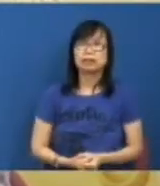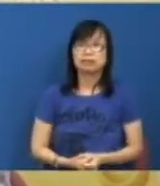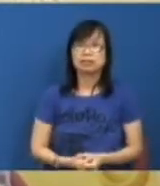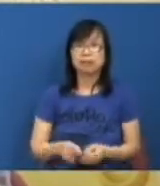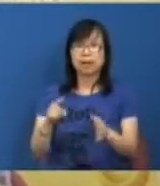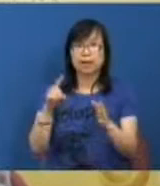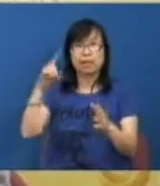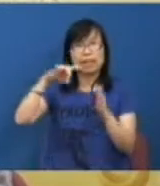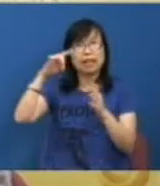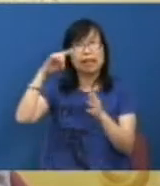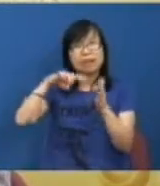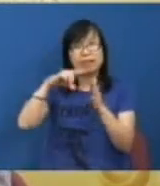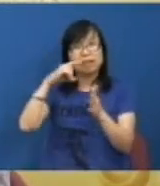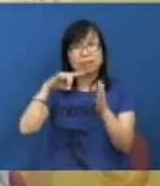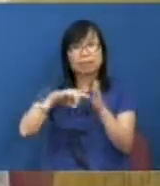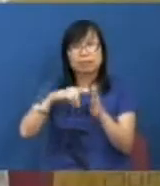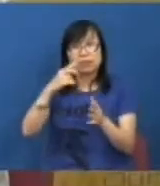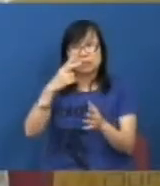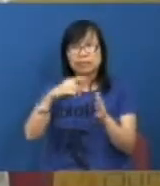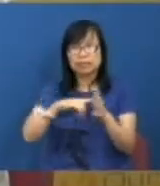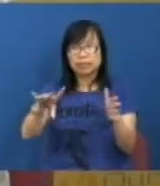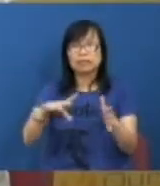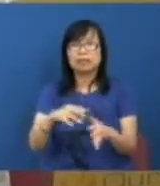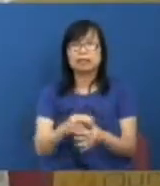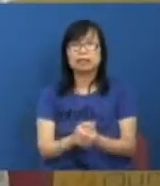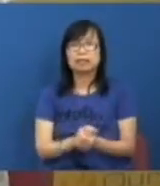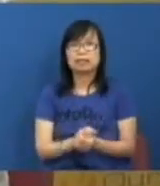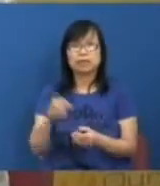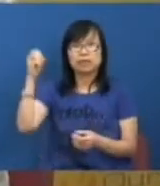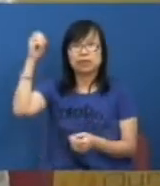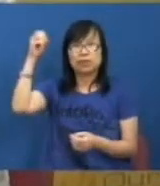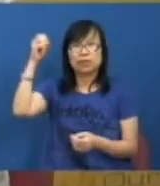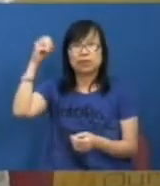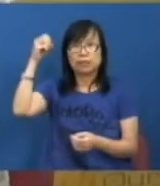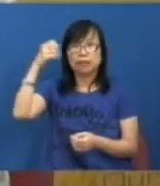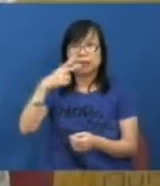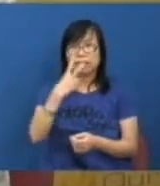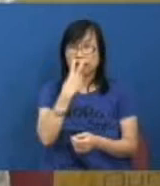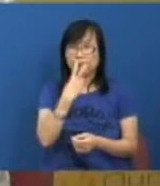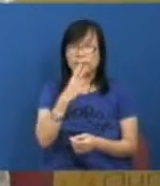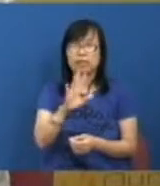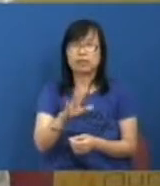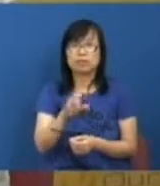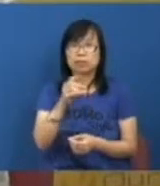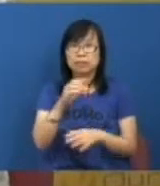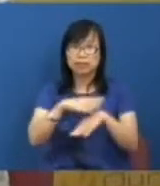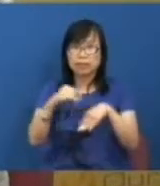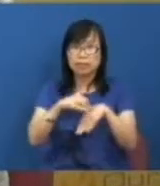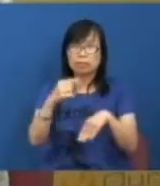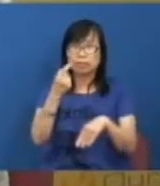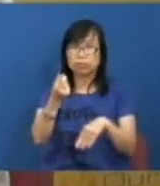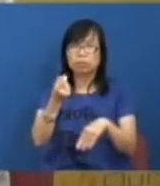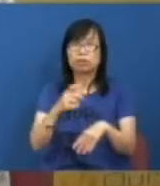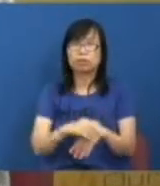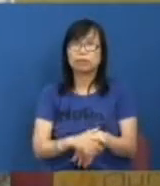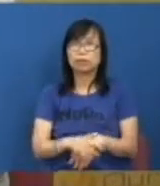或者甚至可以唔使開。 以前我聽阿 Dr. Jim 啊，詹志勇博士咧，即係咩樹木博士講